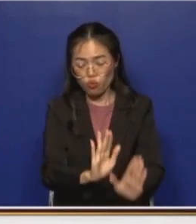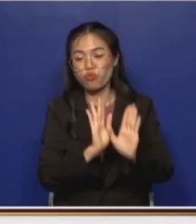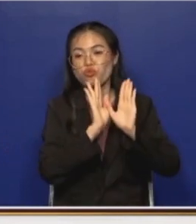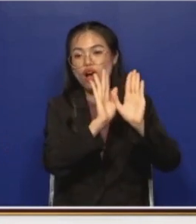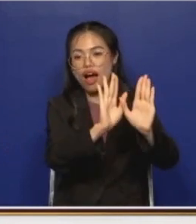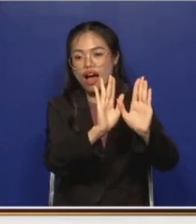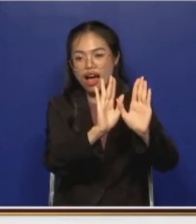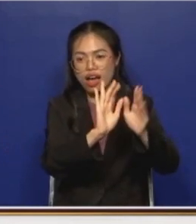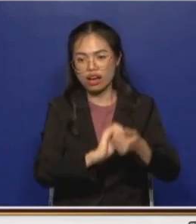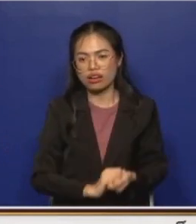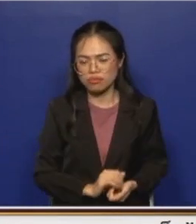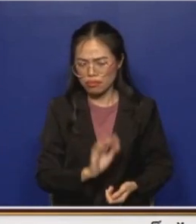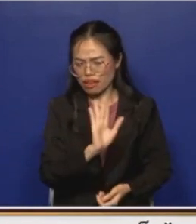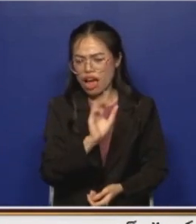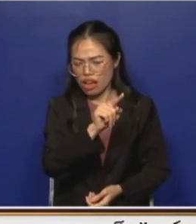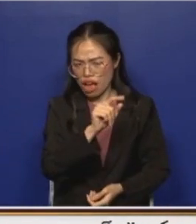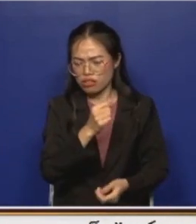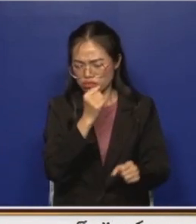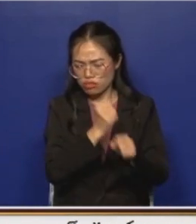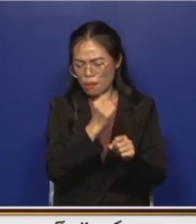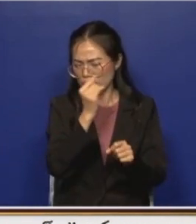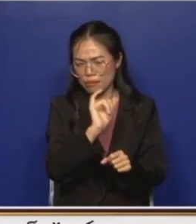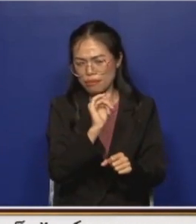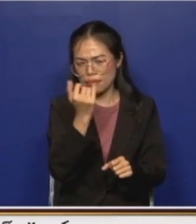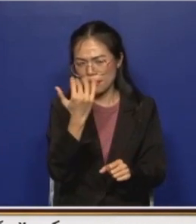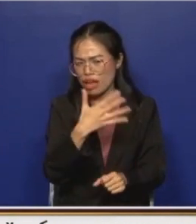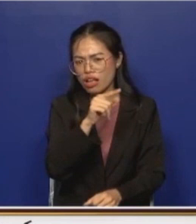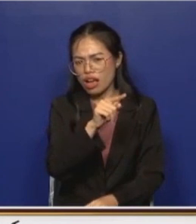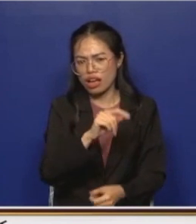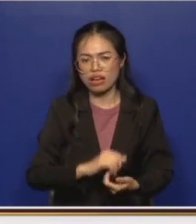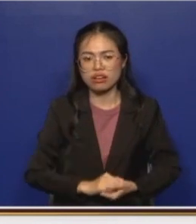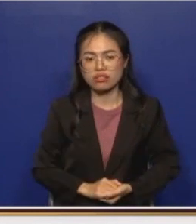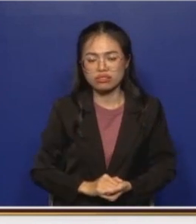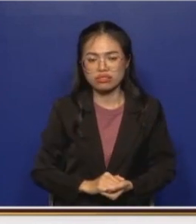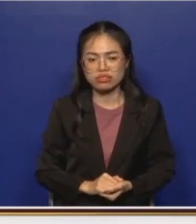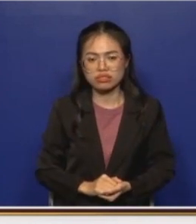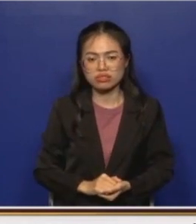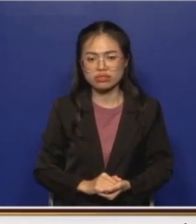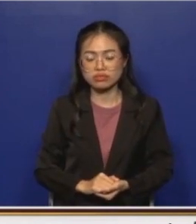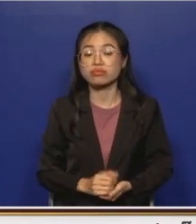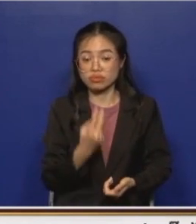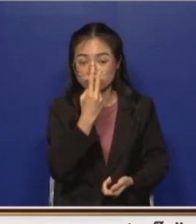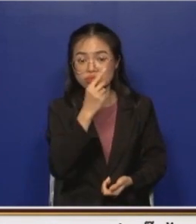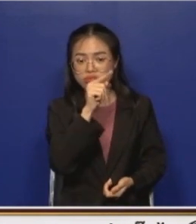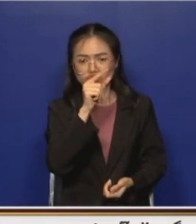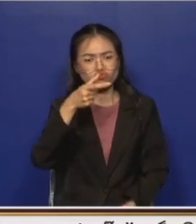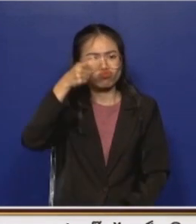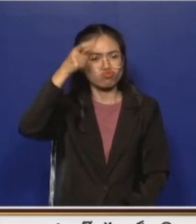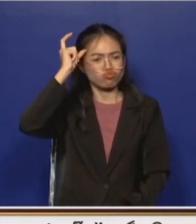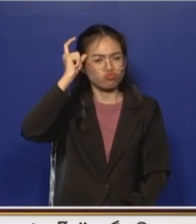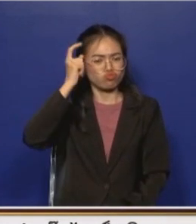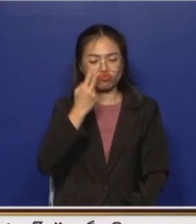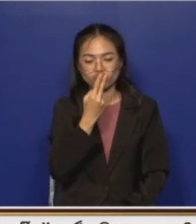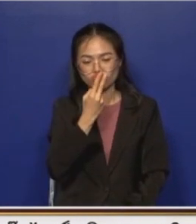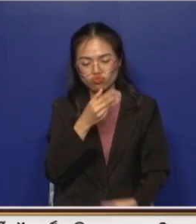ที่เป็นทั้งคุณหมอและไม่คุณหมอฮะผมอธิบายท่านง่ายๆสไลด์แผ่นนี้ไม่ต้องคิดมากนะครับ1ฮะยี่ห้